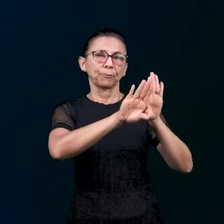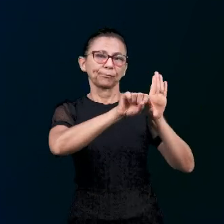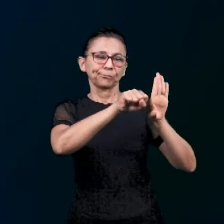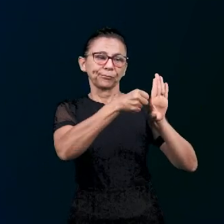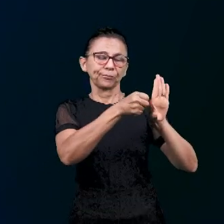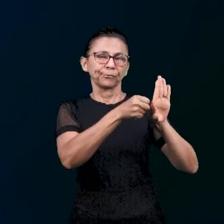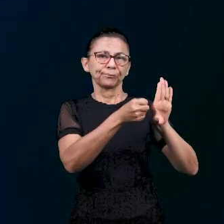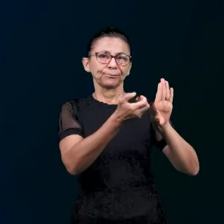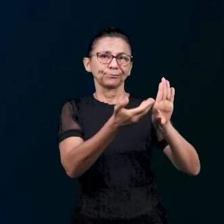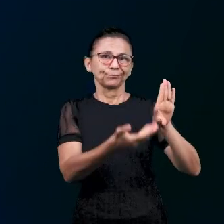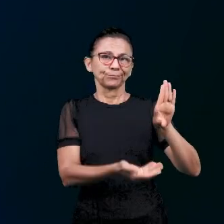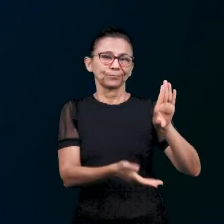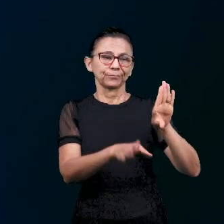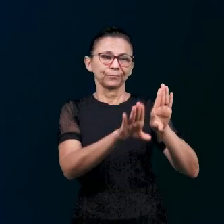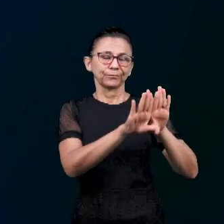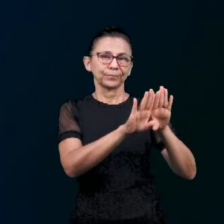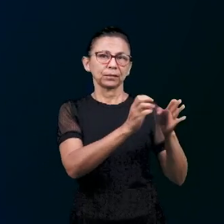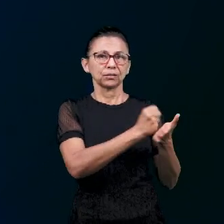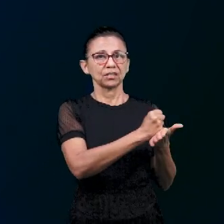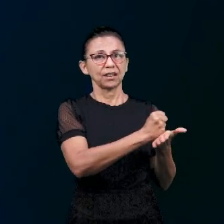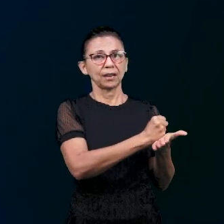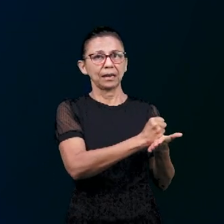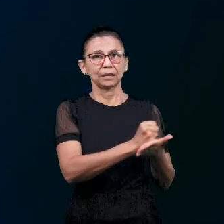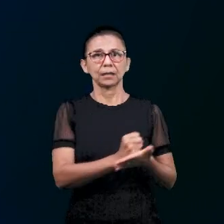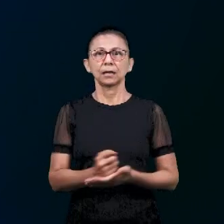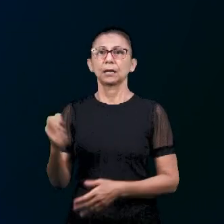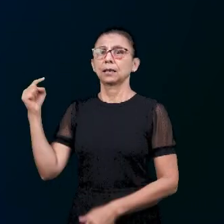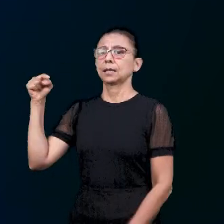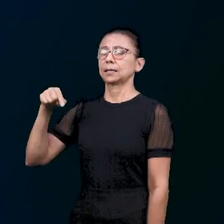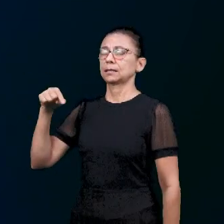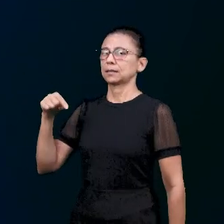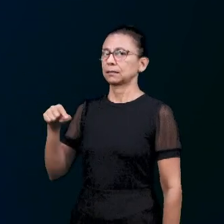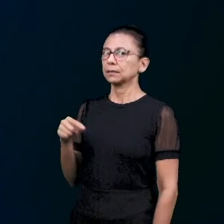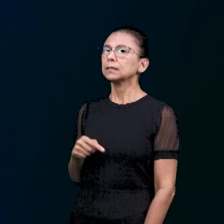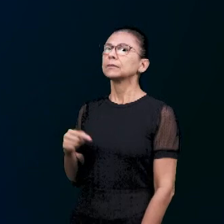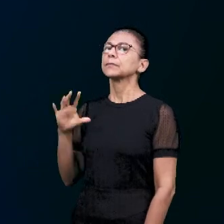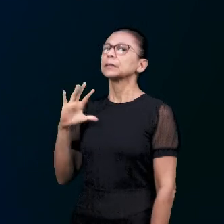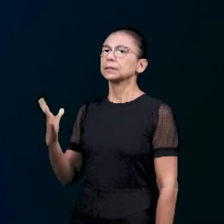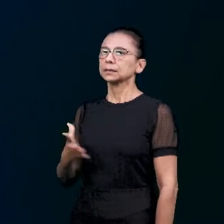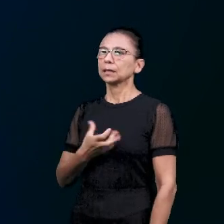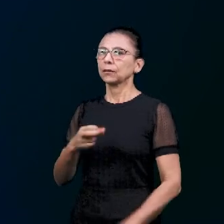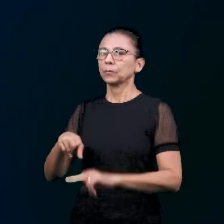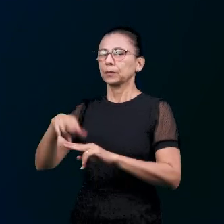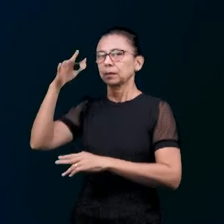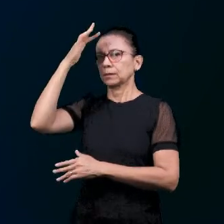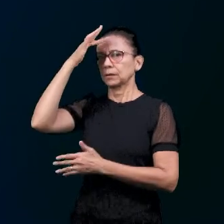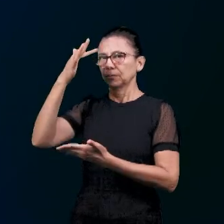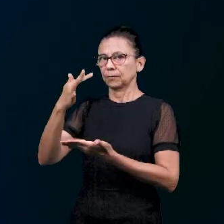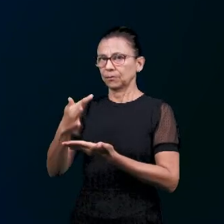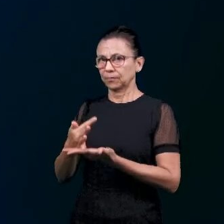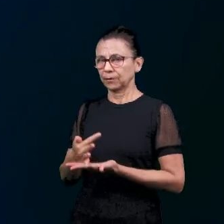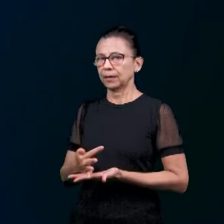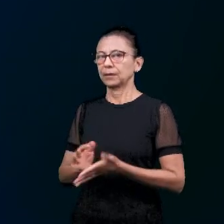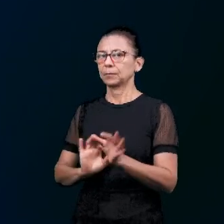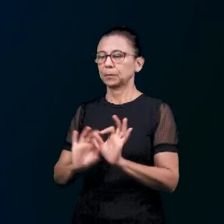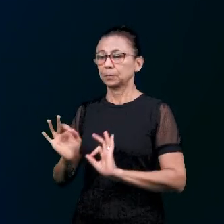Paul dit, par la grâce, vous êtes sauvés par le moyen de la foi. Donc, quand l'Église fidèle, elle sera enlevée, la période de la